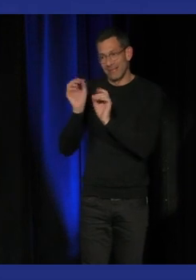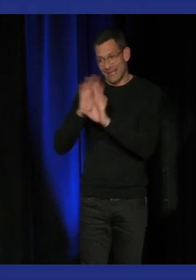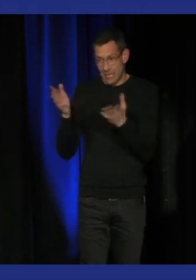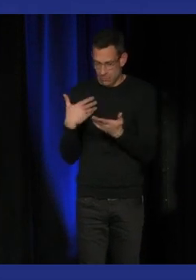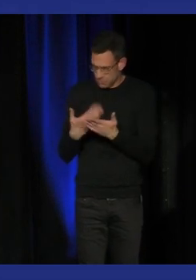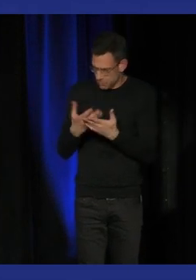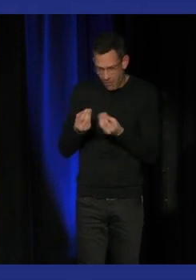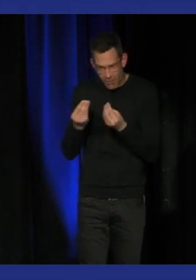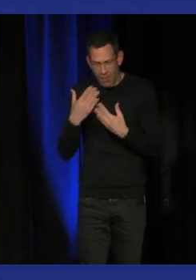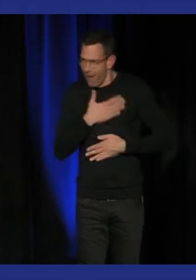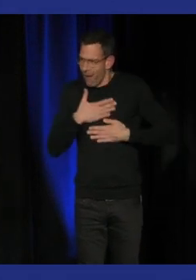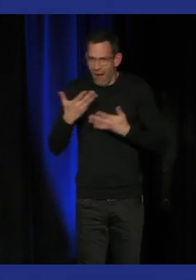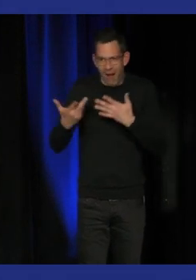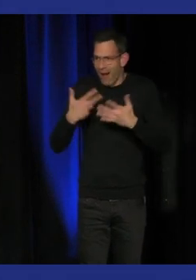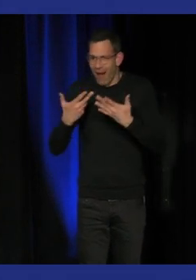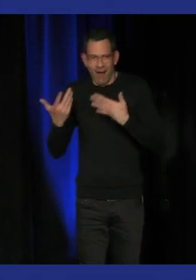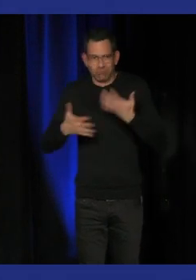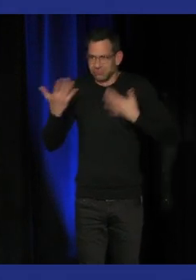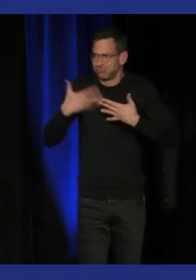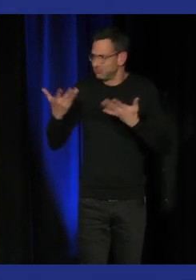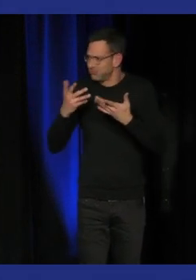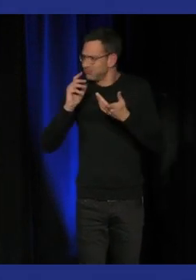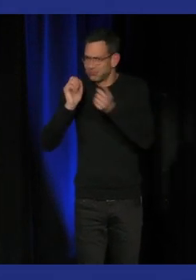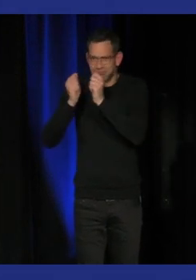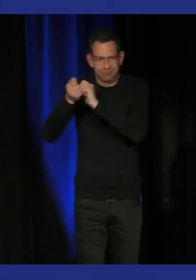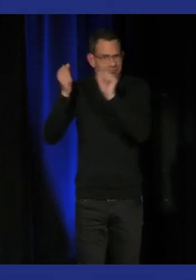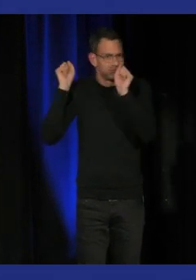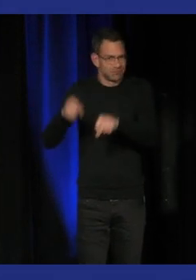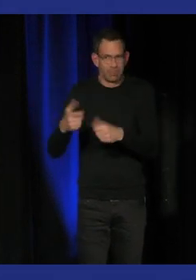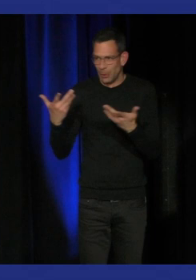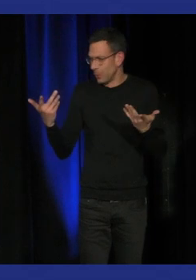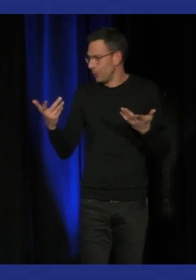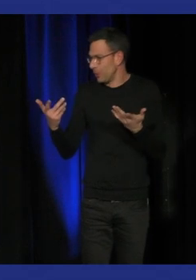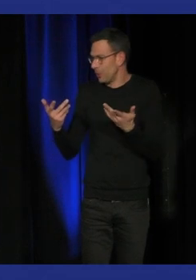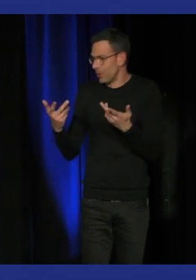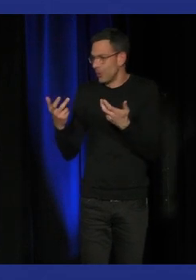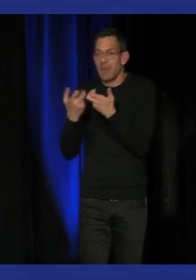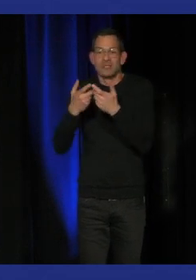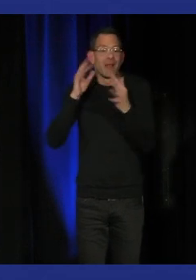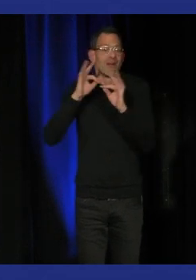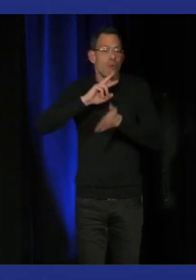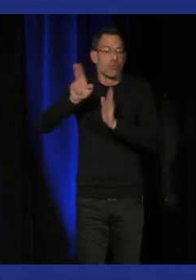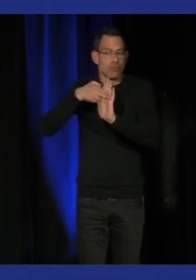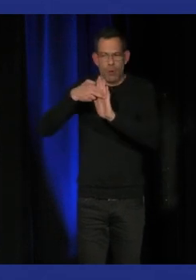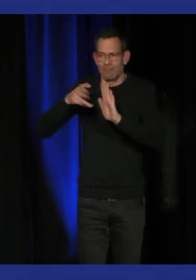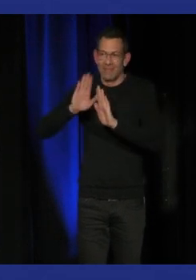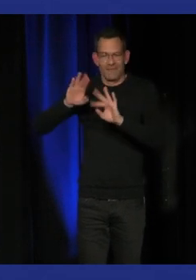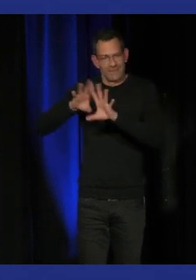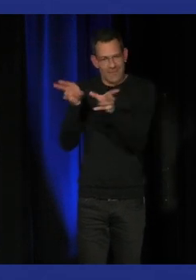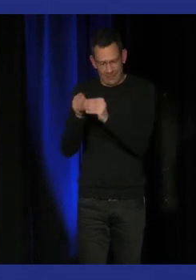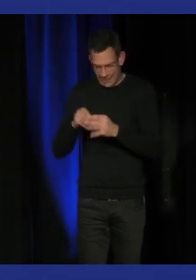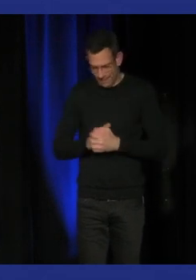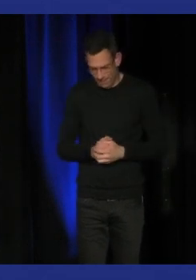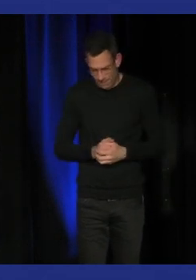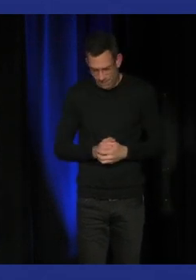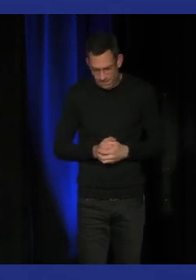source d'enthousiasme sur les changements que ça peut apporter, sur notamment les normes familiales.